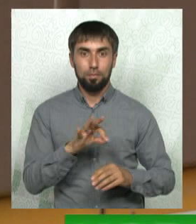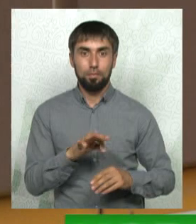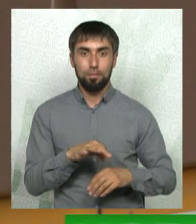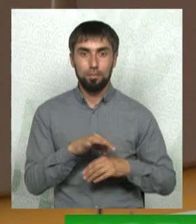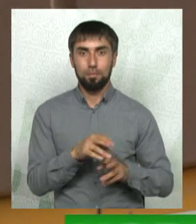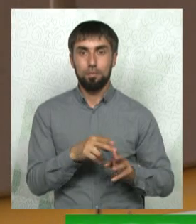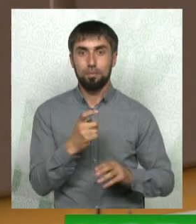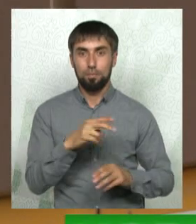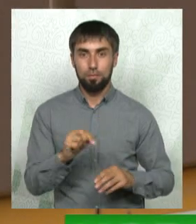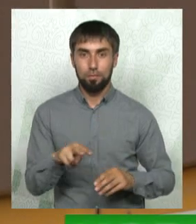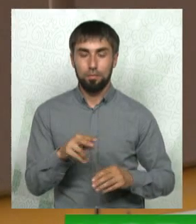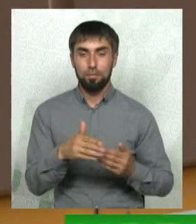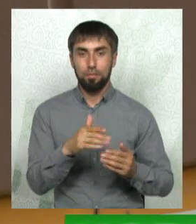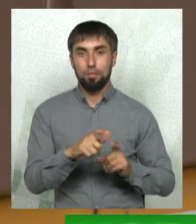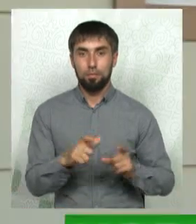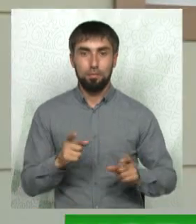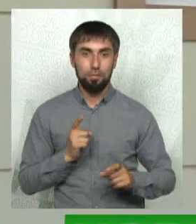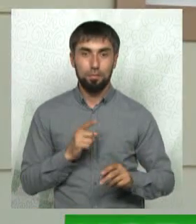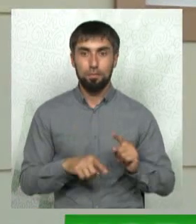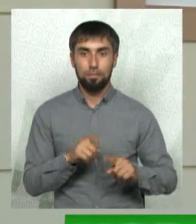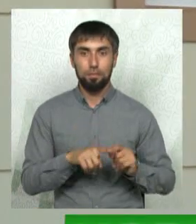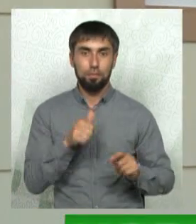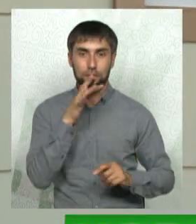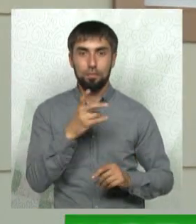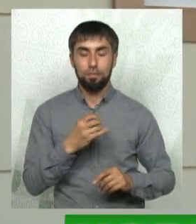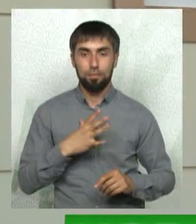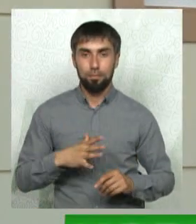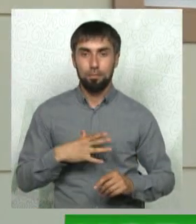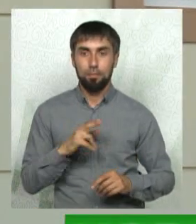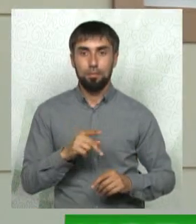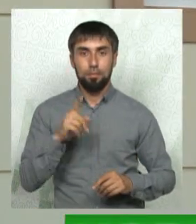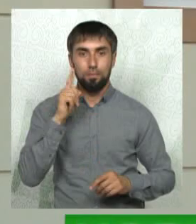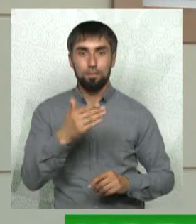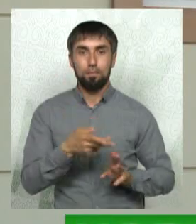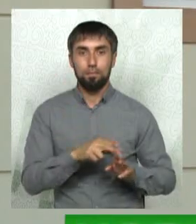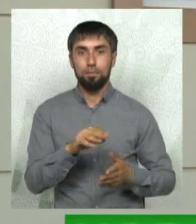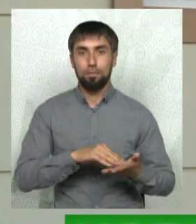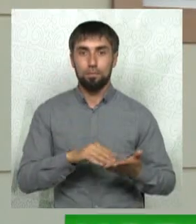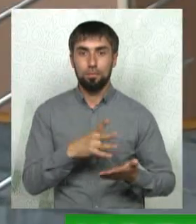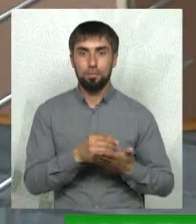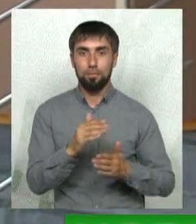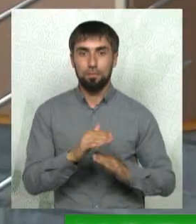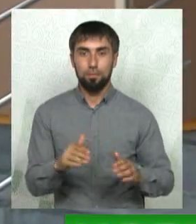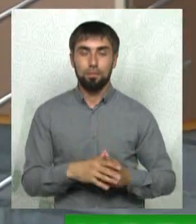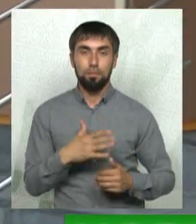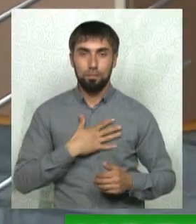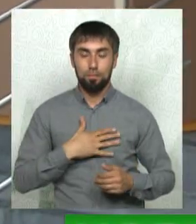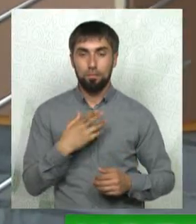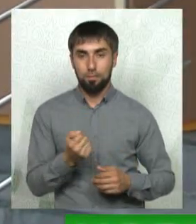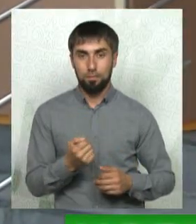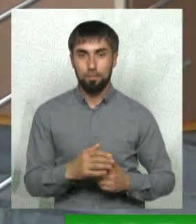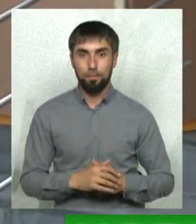100 баллам. А за дверями школы их ждут родители, которым не терпится узнать, как же написал экзамен их ребенок. Переживать, а